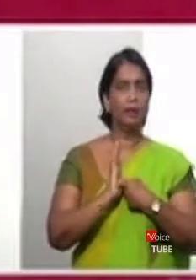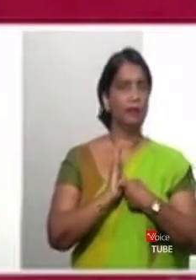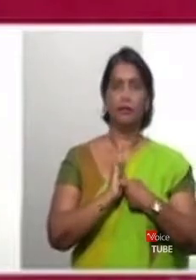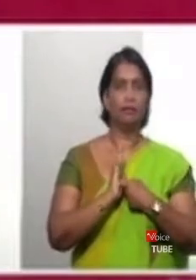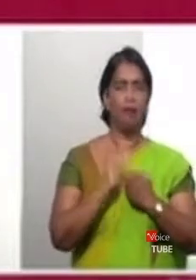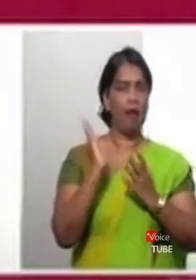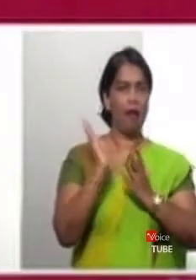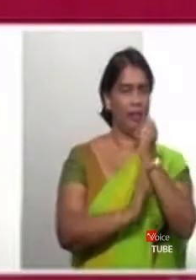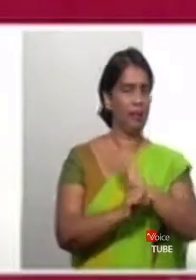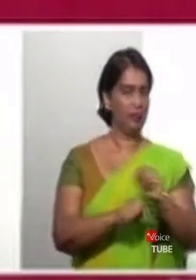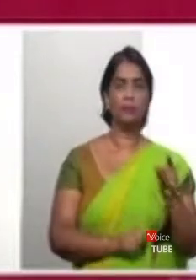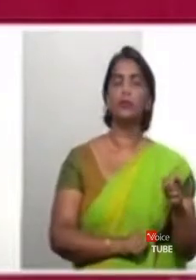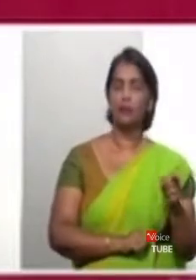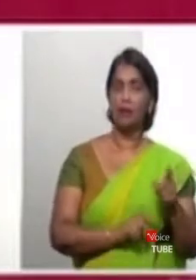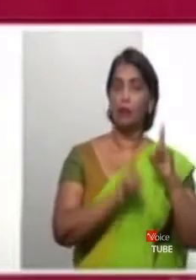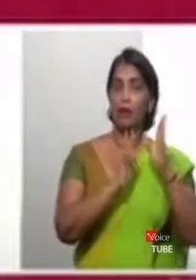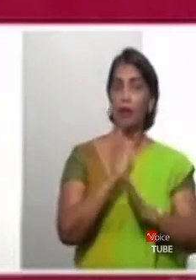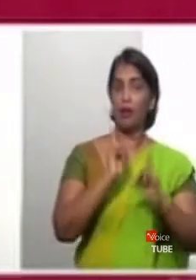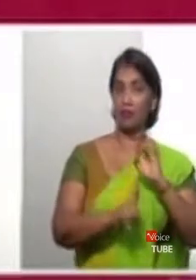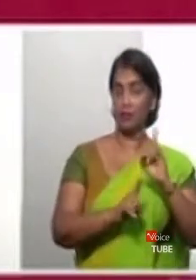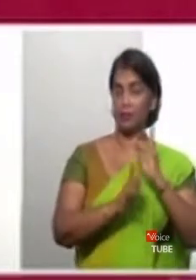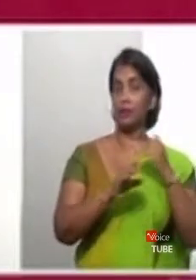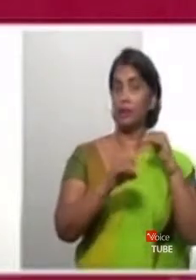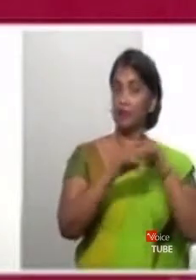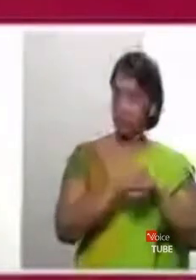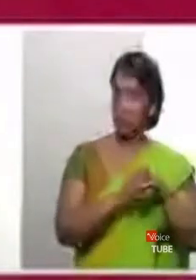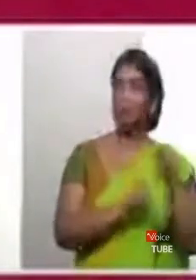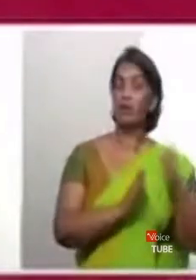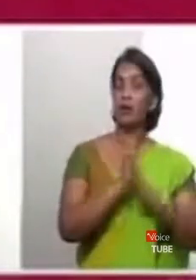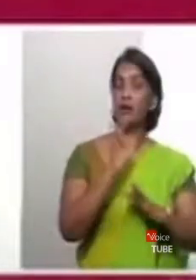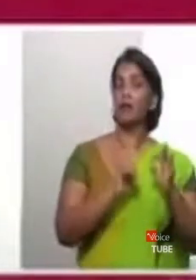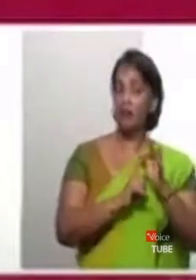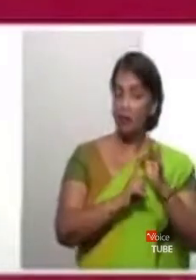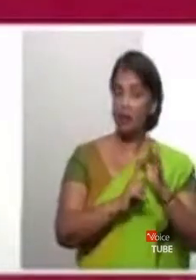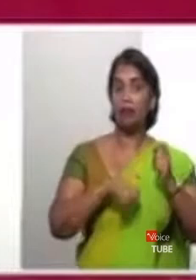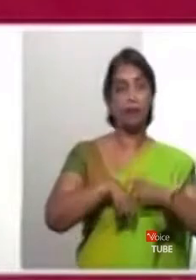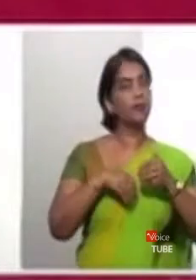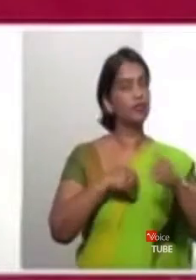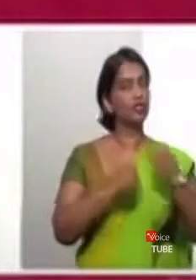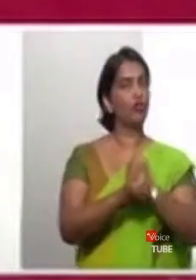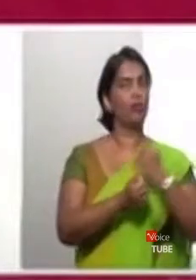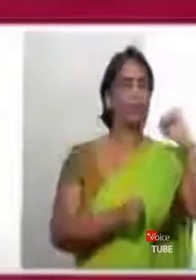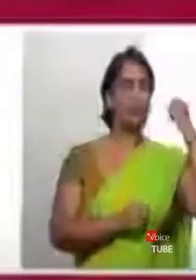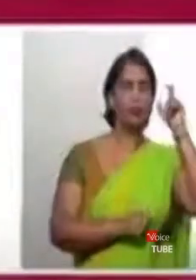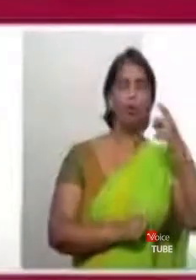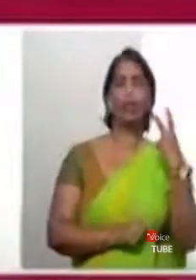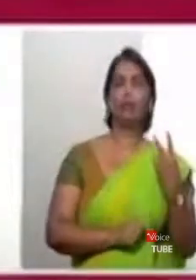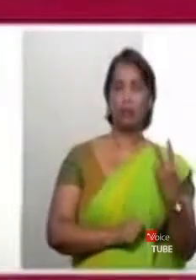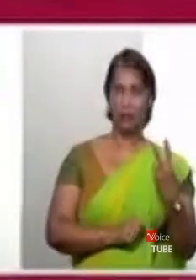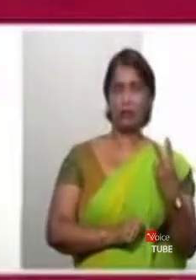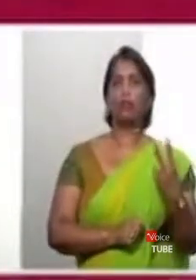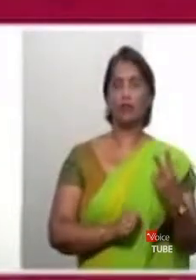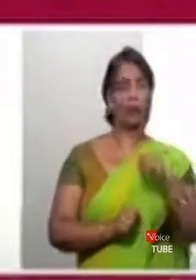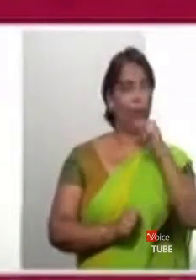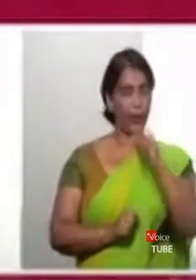නීත්‍යානුකූලව කිසිදු අයිතියක් නැහැ. මන්ත්‍රී ධූරයේ තියෙනකොට ඒ මන්ත්‍රී ධූරයේ පවත්වන කාලයේදී පොලිස් නිලධාරි දෙන්නෙක්ගේ